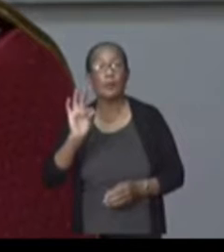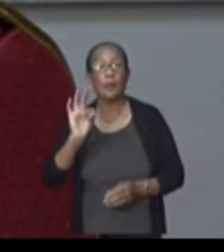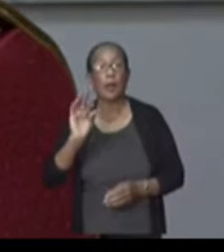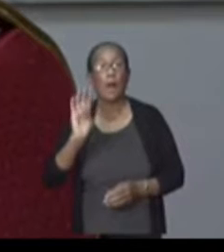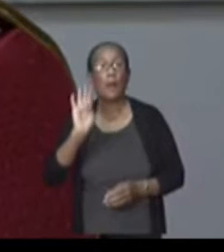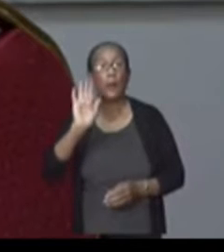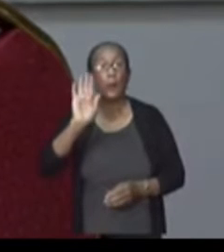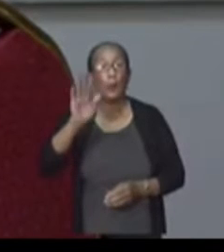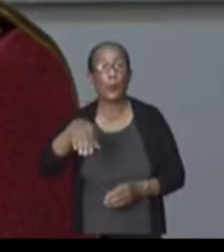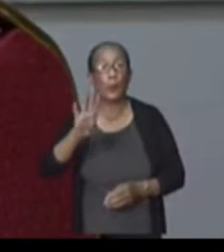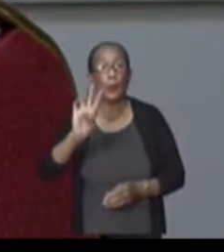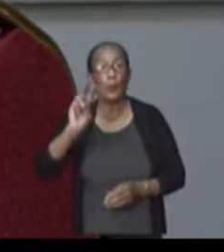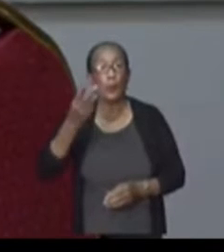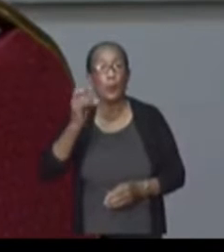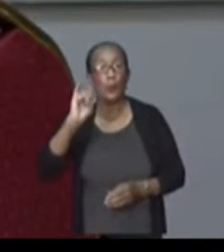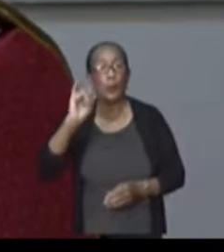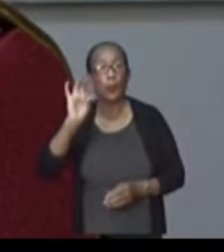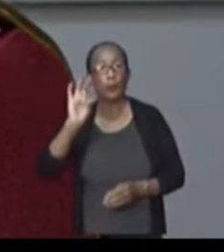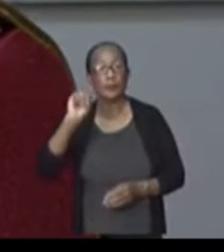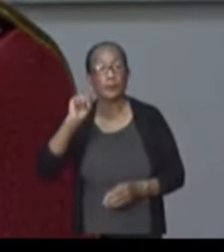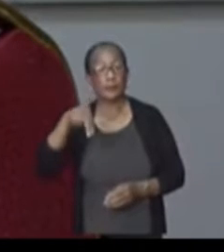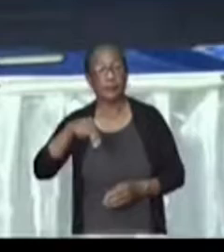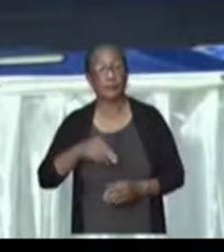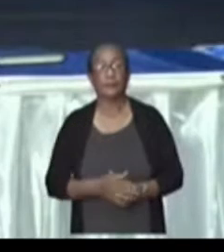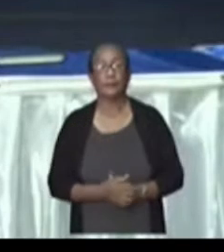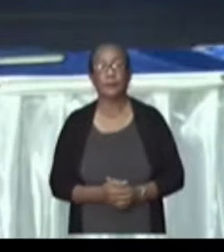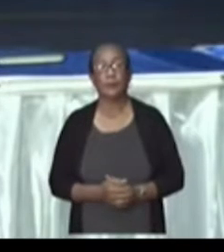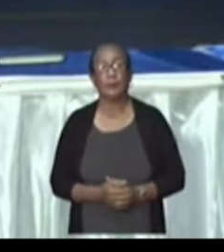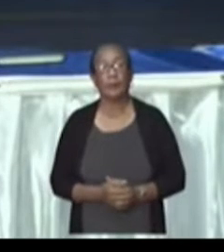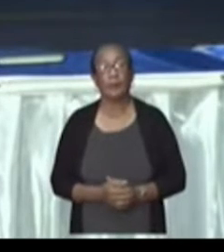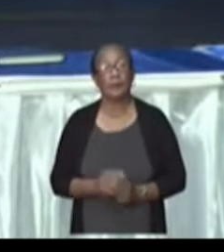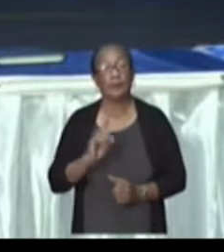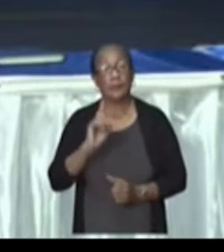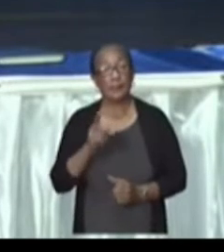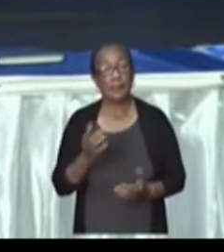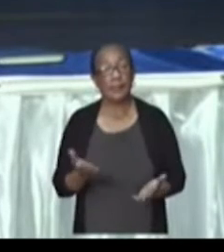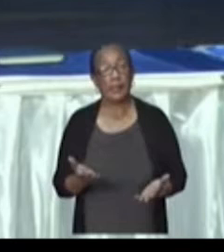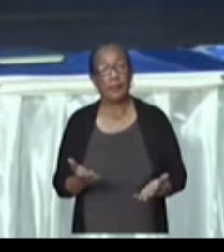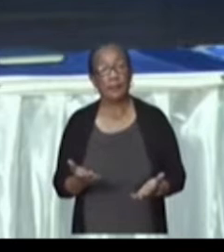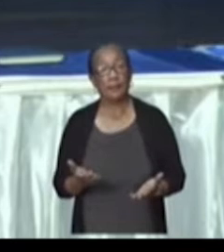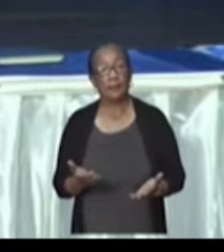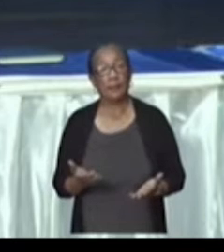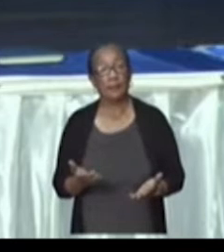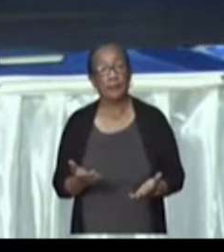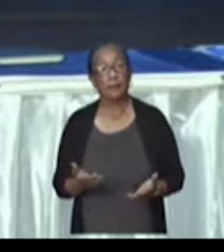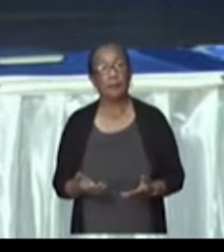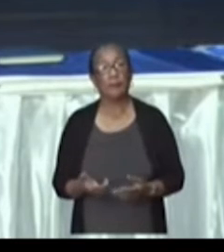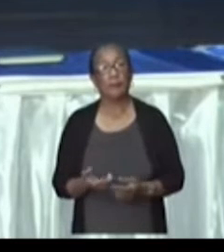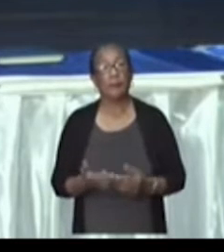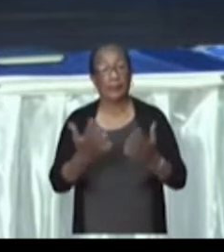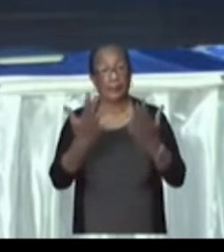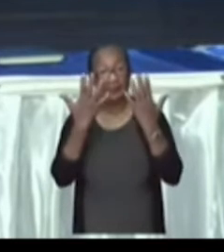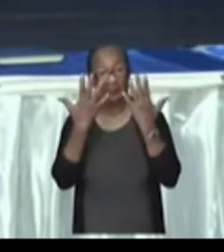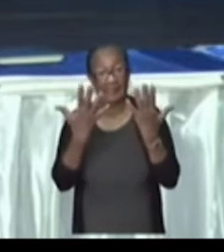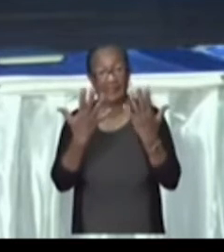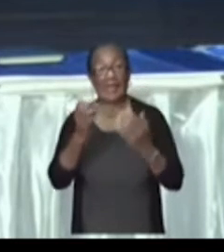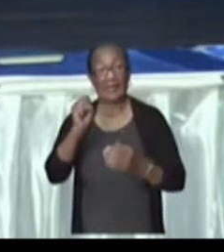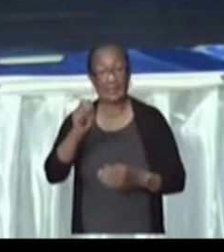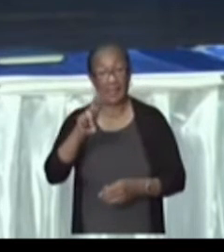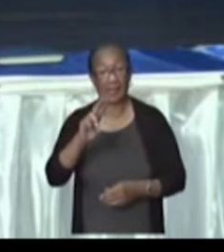de PK-route die zal dus 10 SRD worden